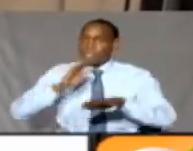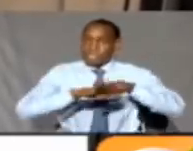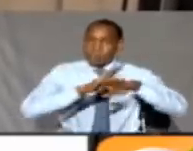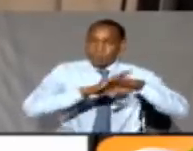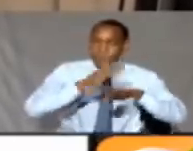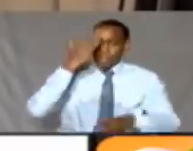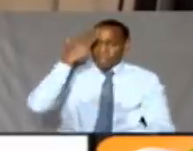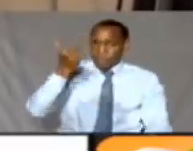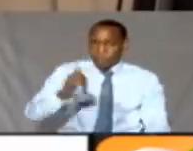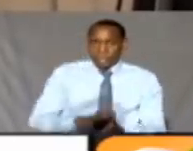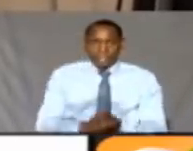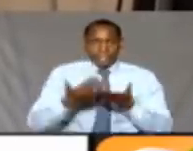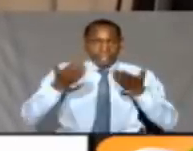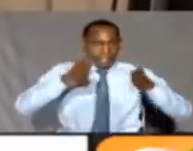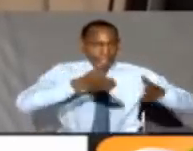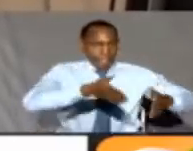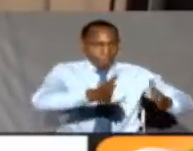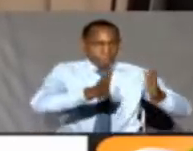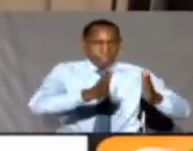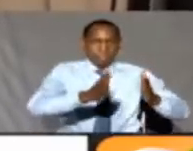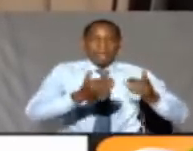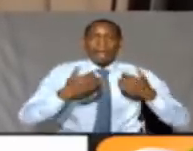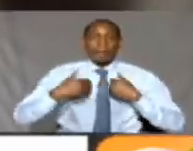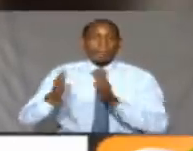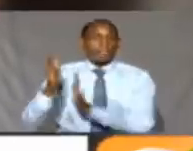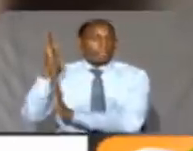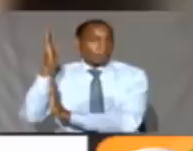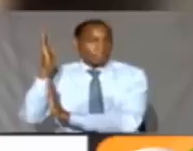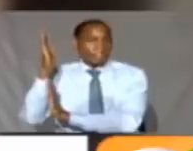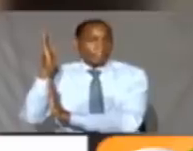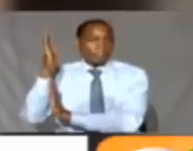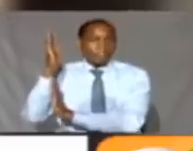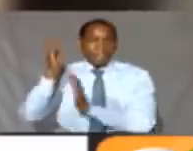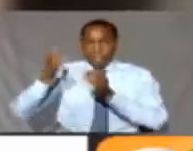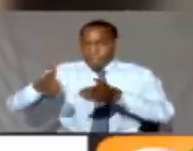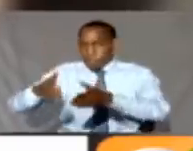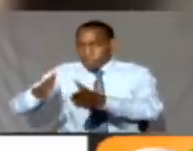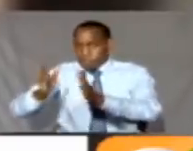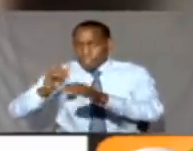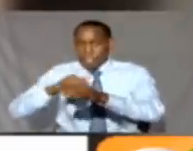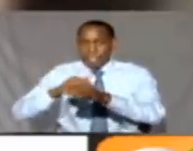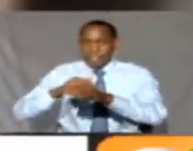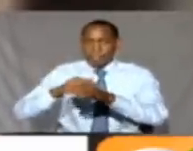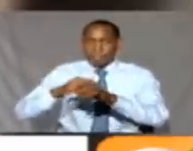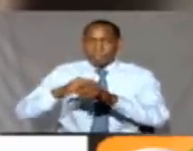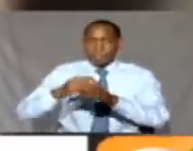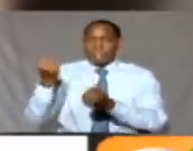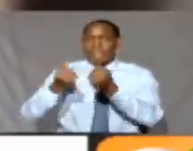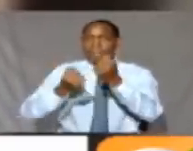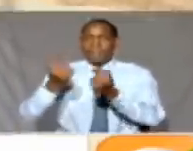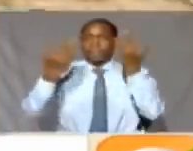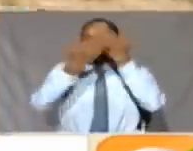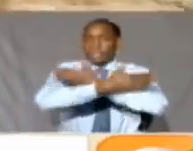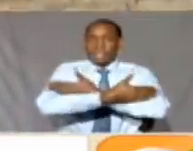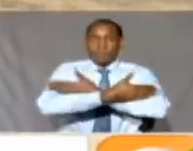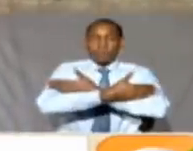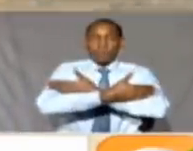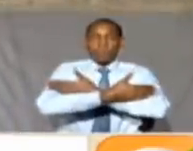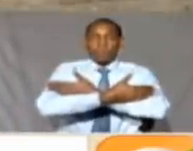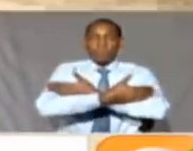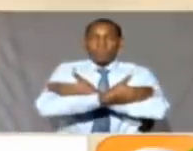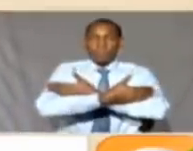sababu sahi barabara kila ukipita kuna security njiani. Tukiwa tunatoka gari usiku, mkubwa